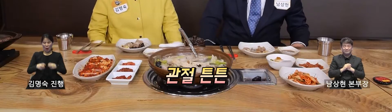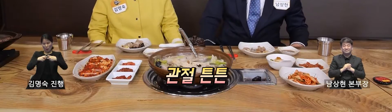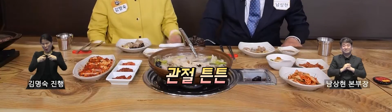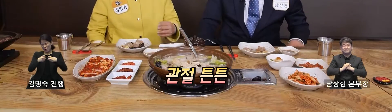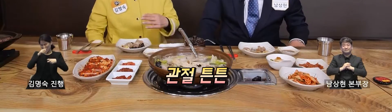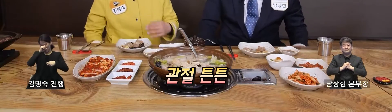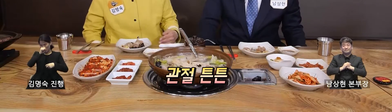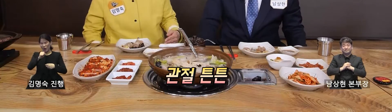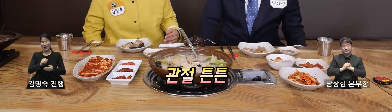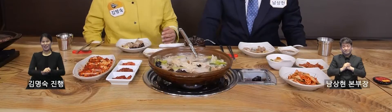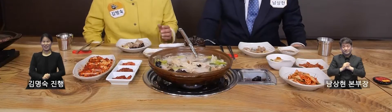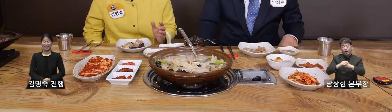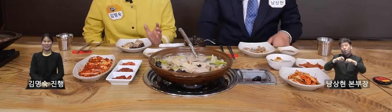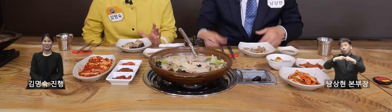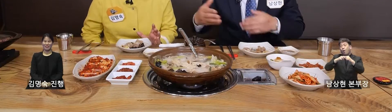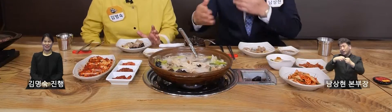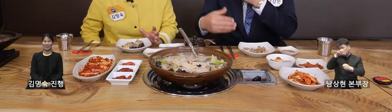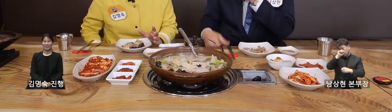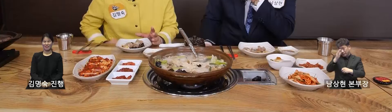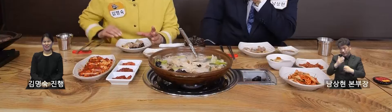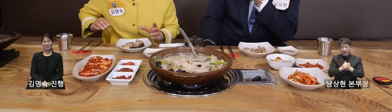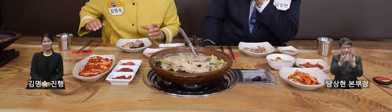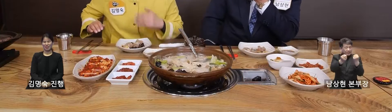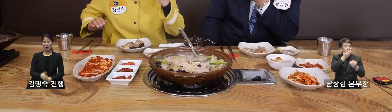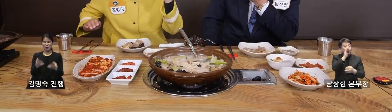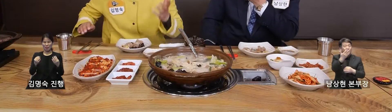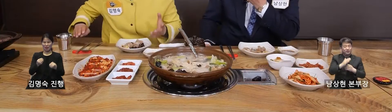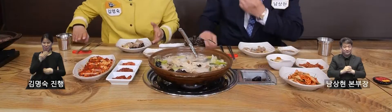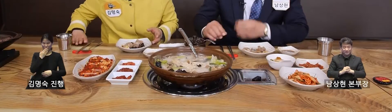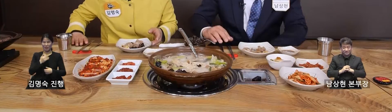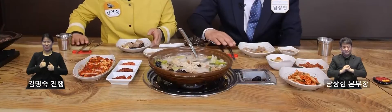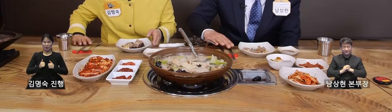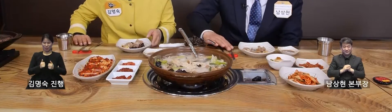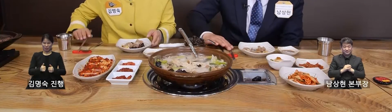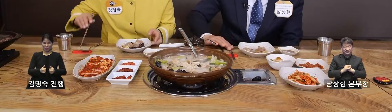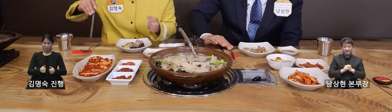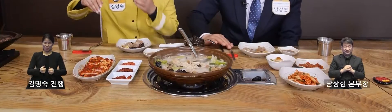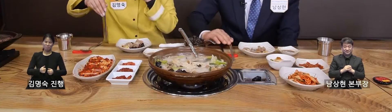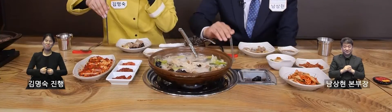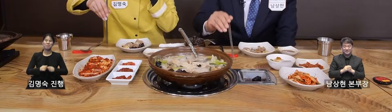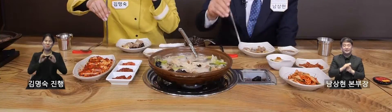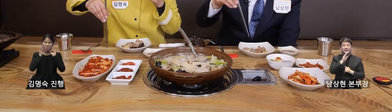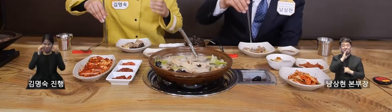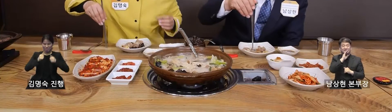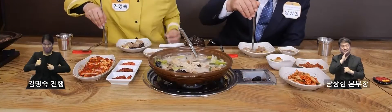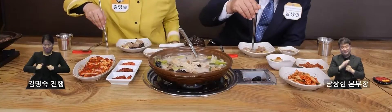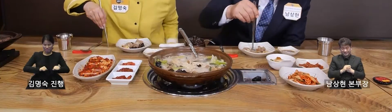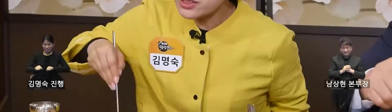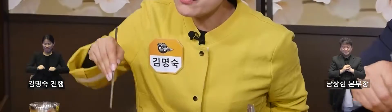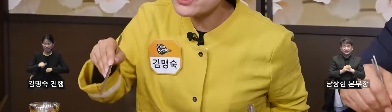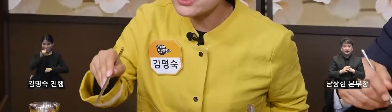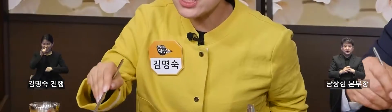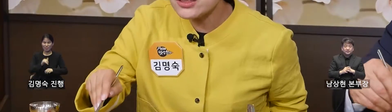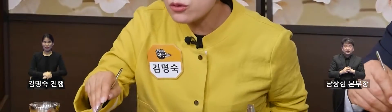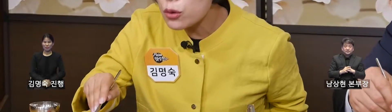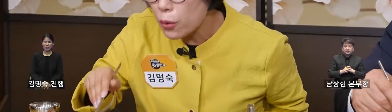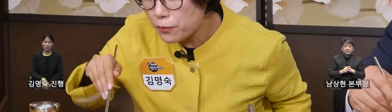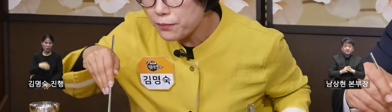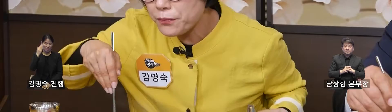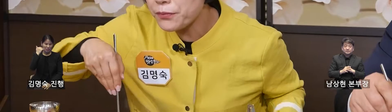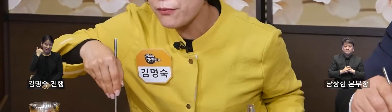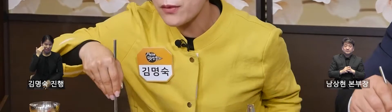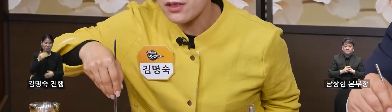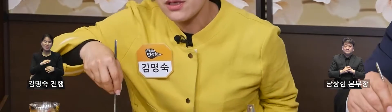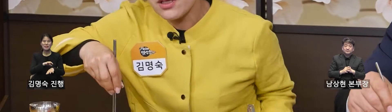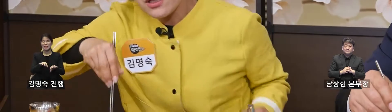되니까 도가니가 좋아야죠. 네, 많이 드셔야 됩니다. 네. 열심히 뛰어보도록 하겠습니다. 그래요. 자, 근데 여기 김치가 있어요.